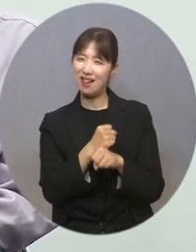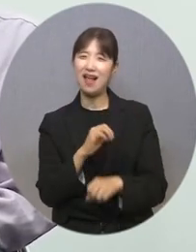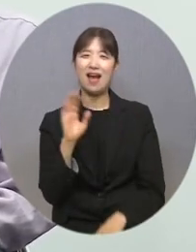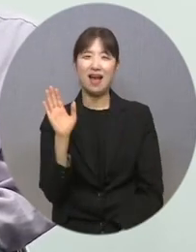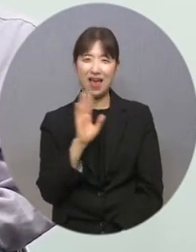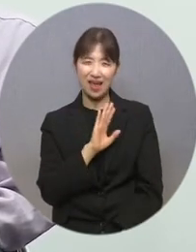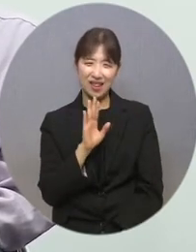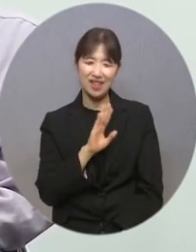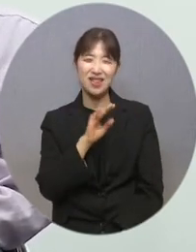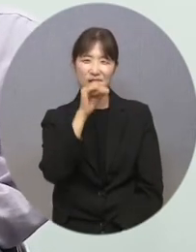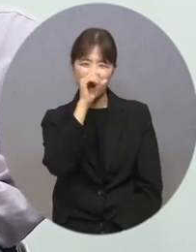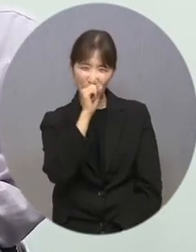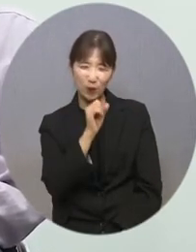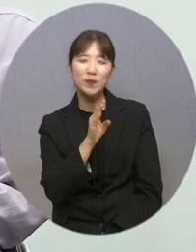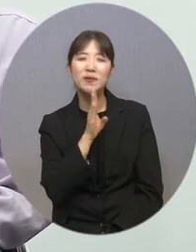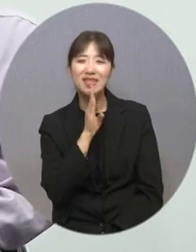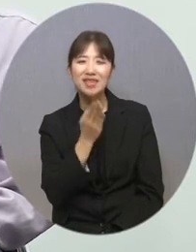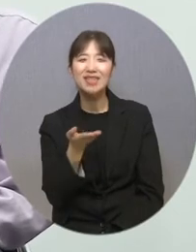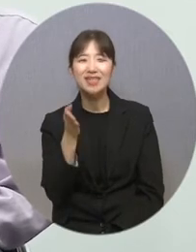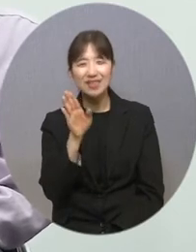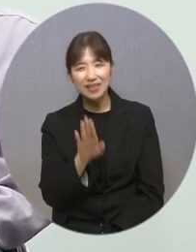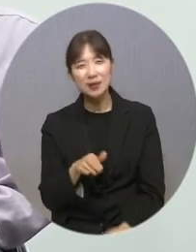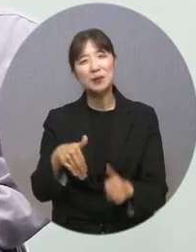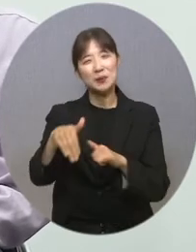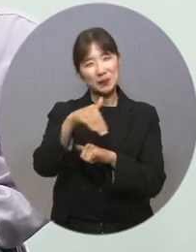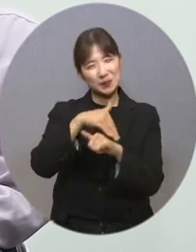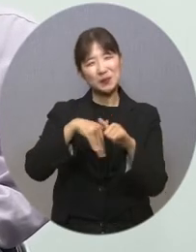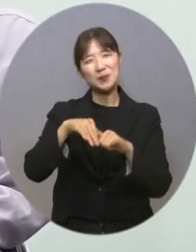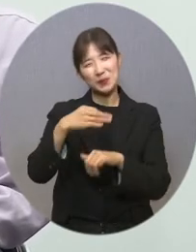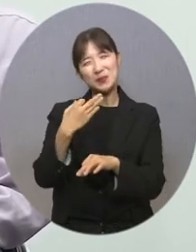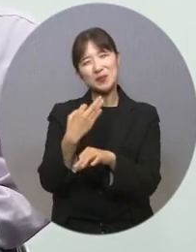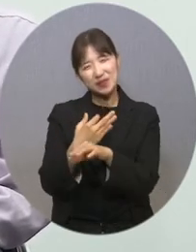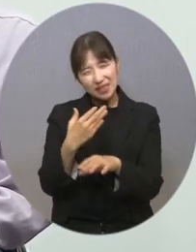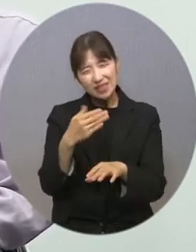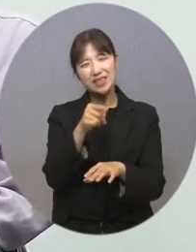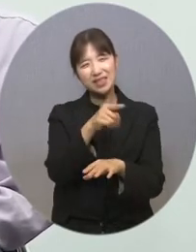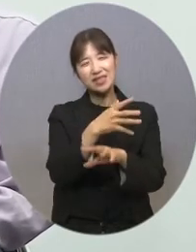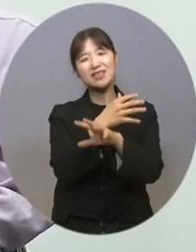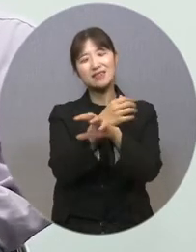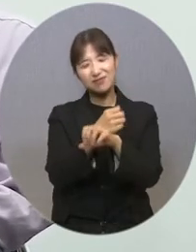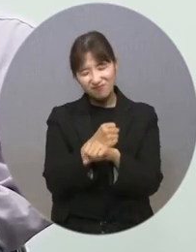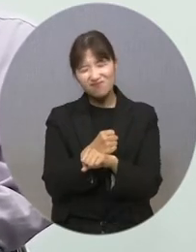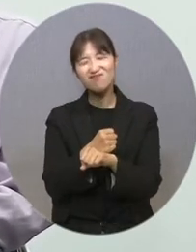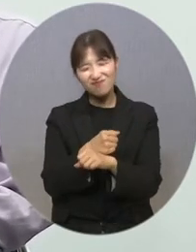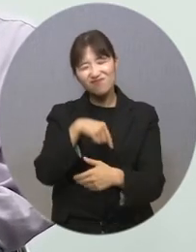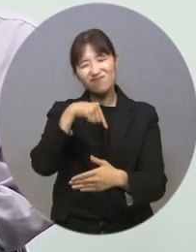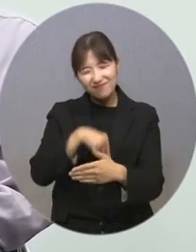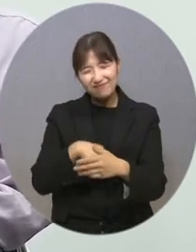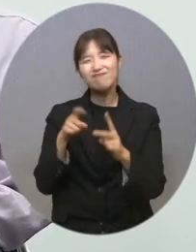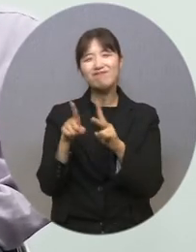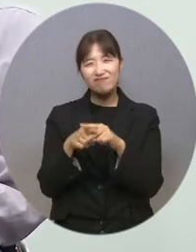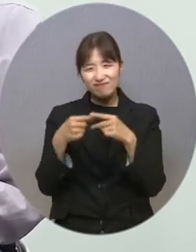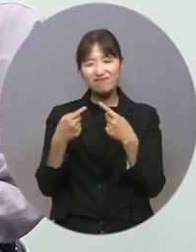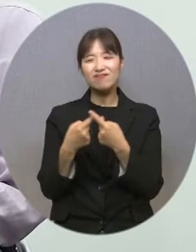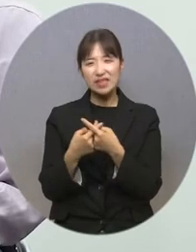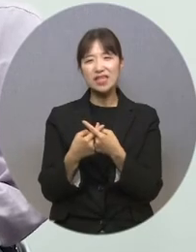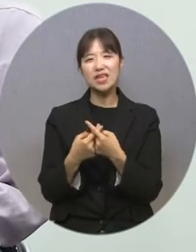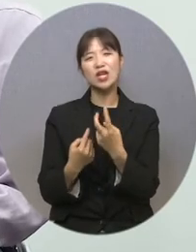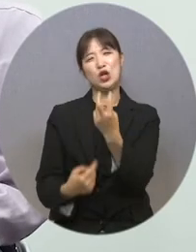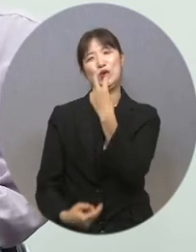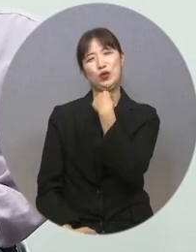생각하면서도 이게 상황이 여의치 않으니까 그 식당을 예약하셔야 겠구나 하나의 마음이 좀 상판